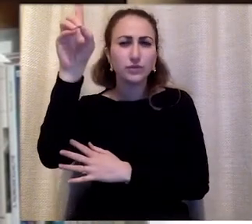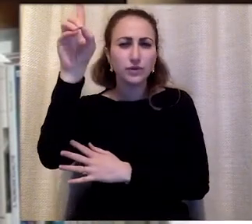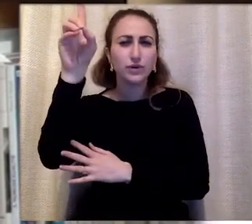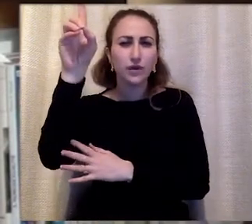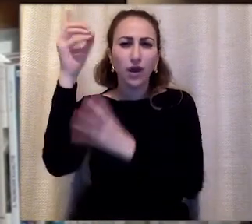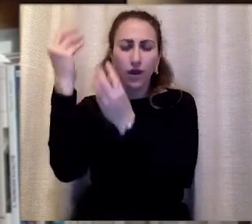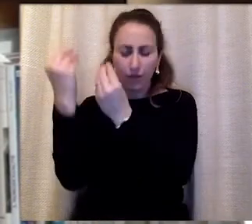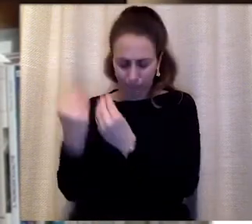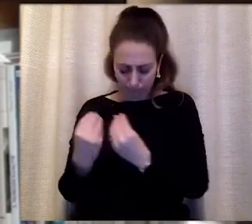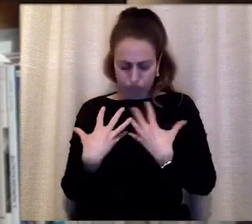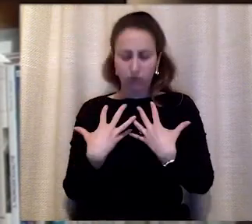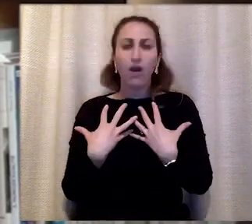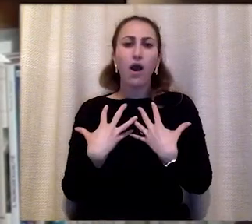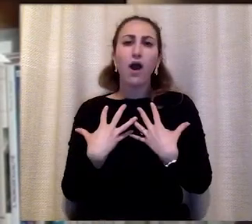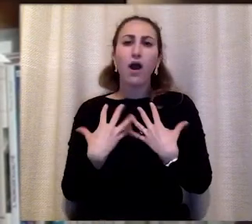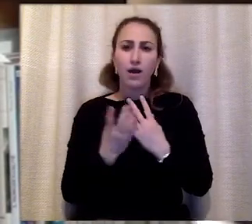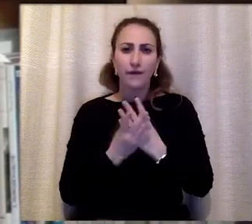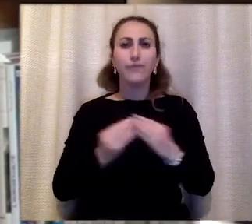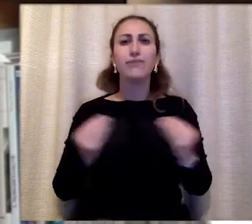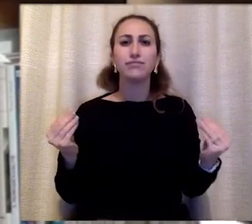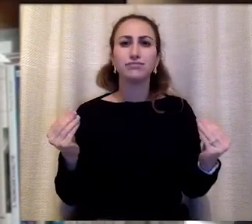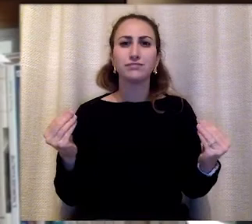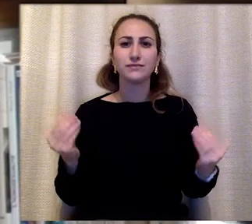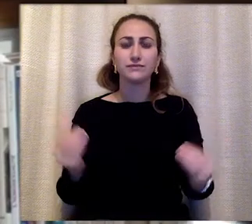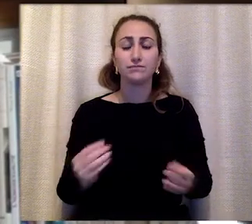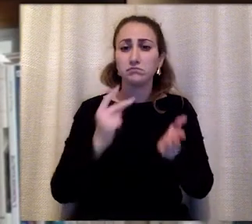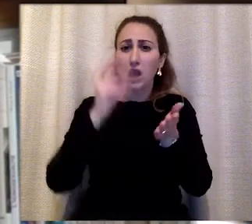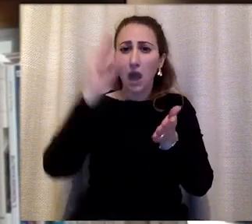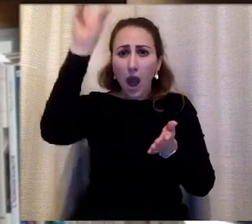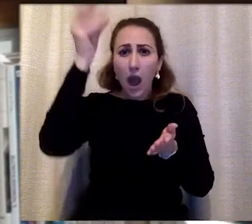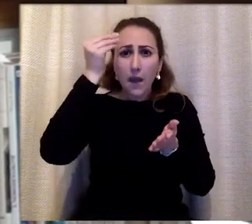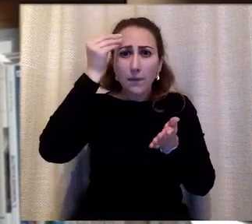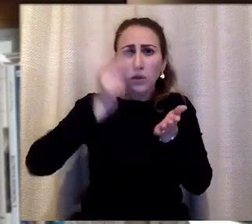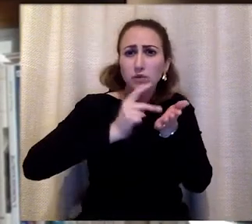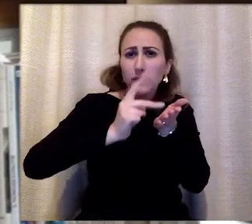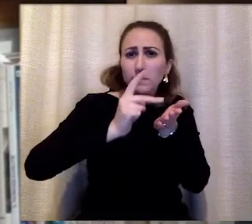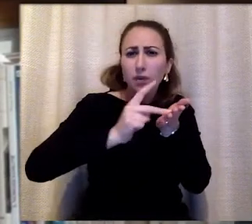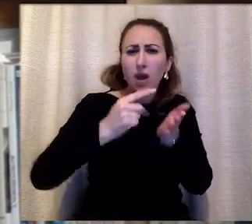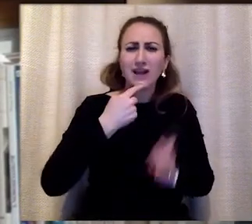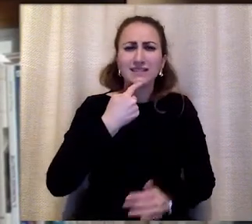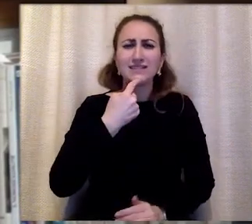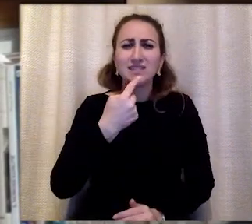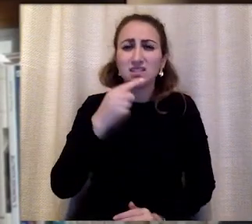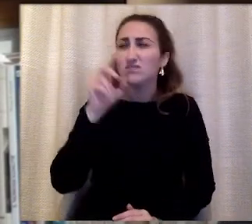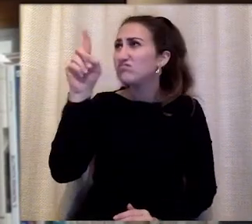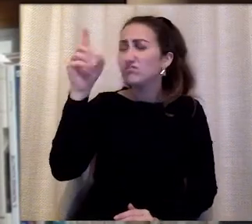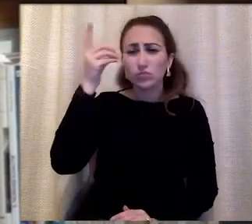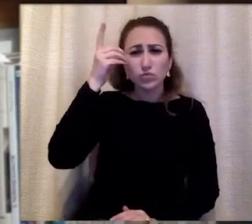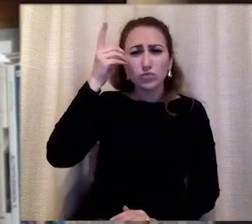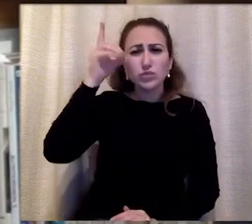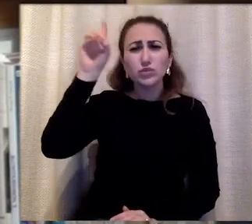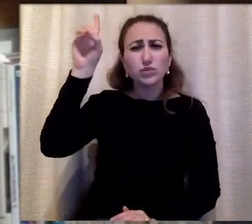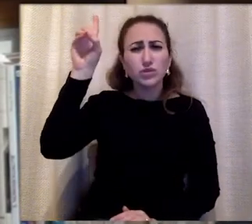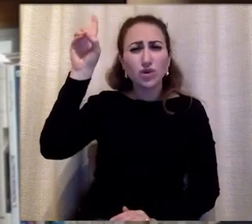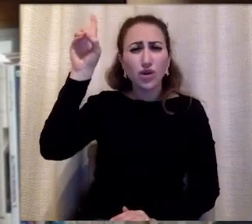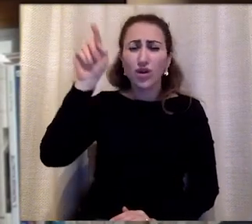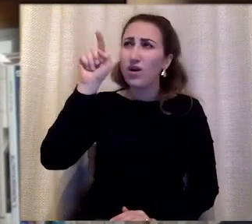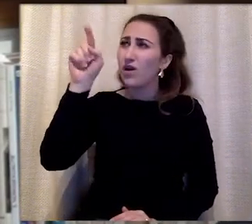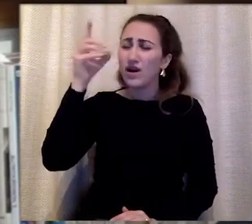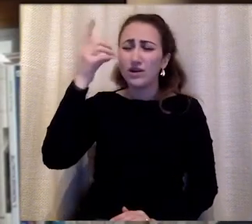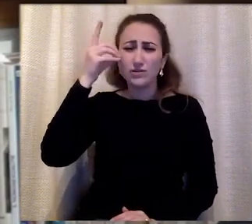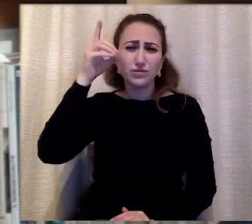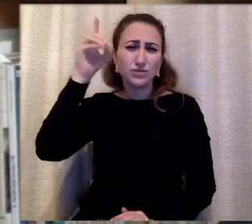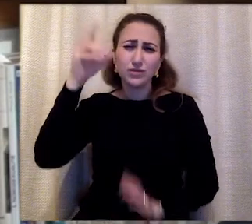Si Paul proclame que notre Père céleste est le Dieu de toute consolation, c'est aussi pour nous rappeler